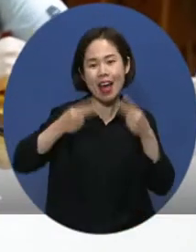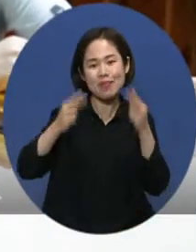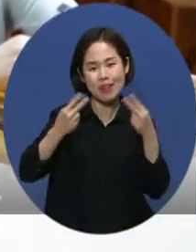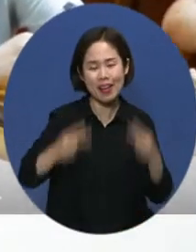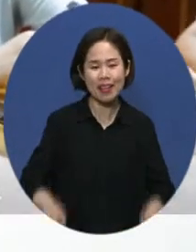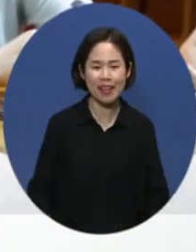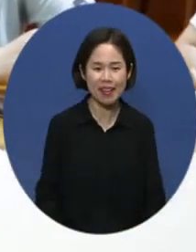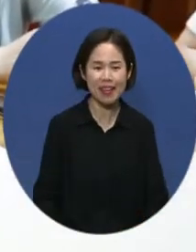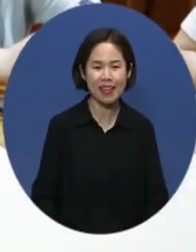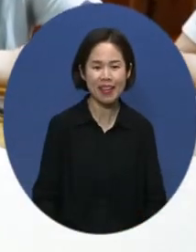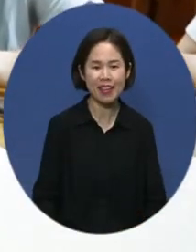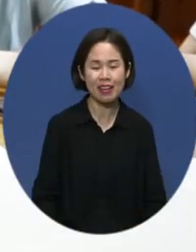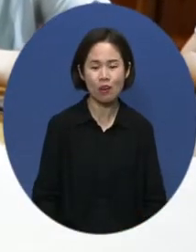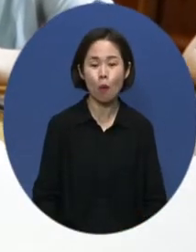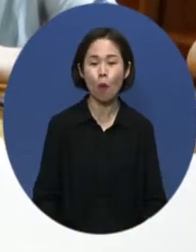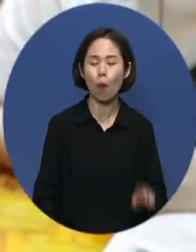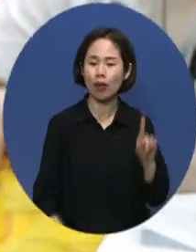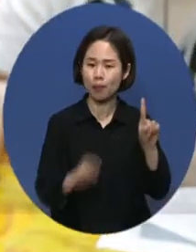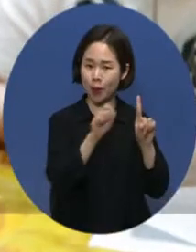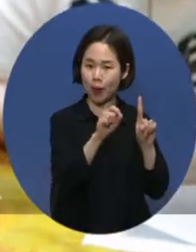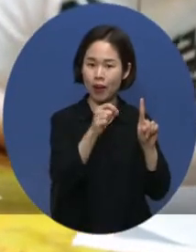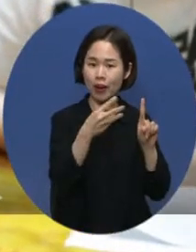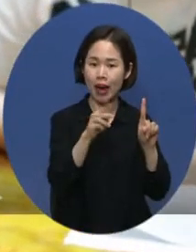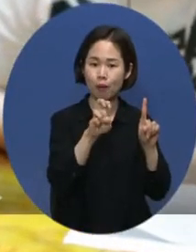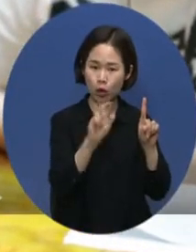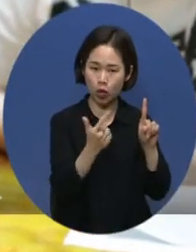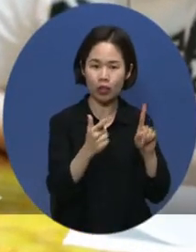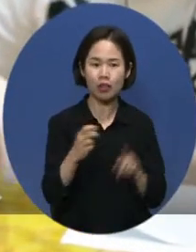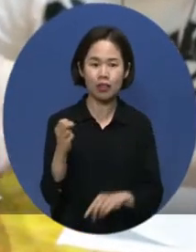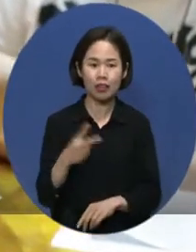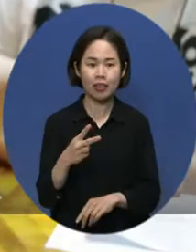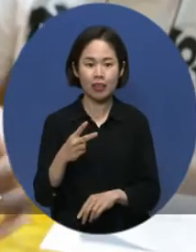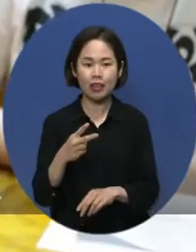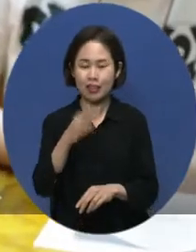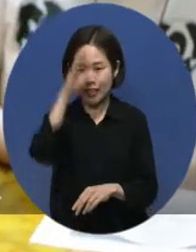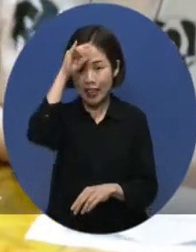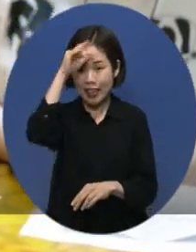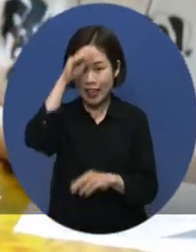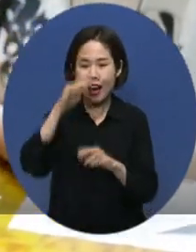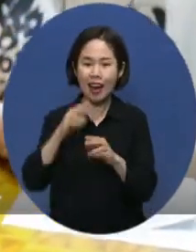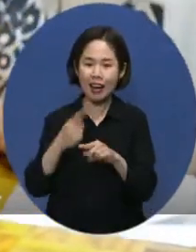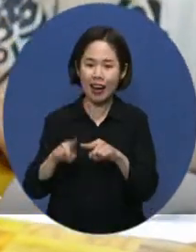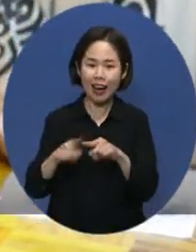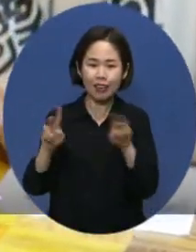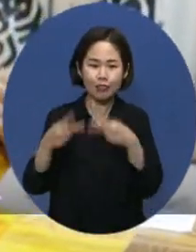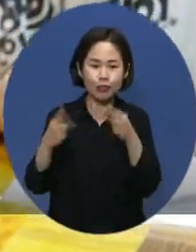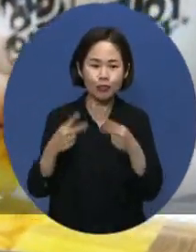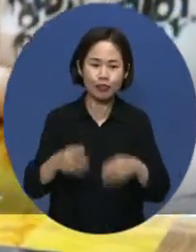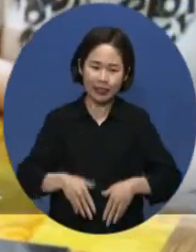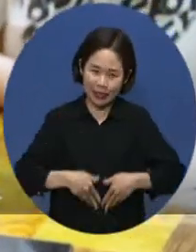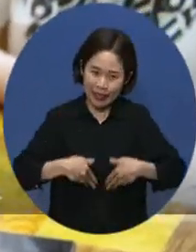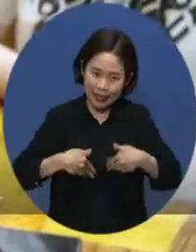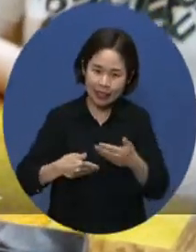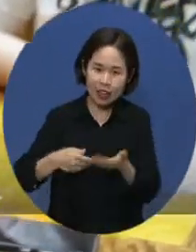라면! 야, 라면, 이름은 라면. 닭칼국수. 따뜻한 국물에